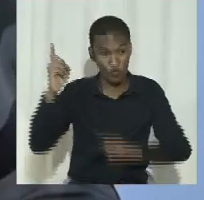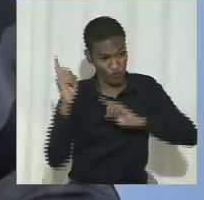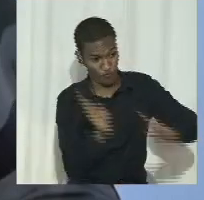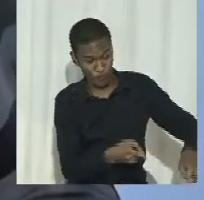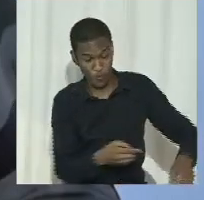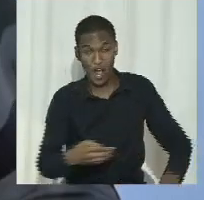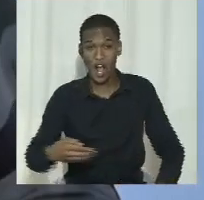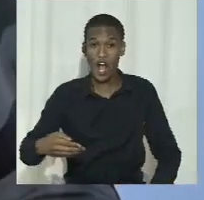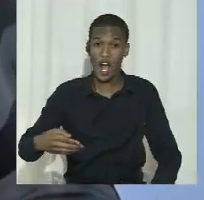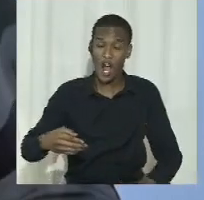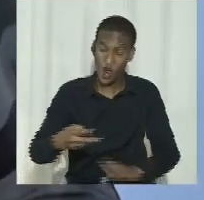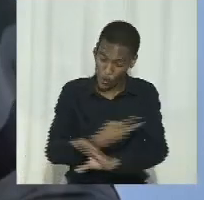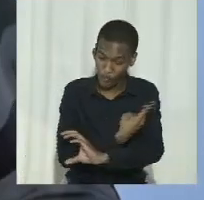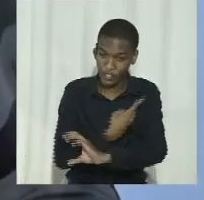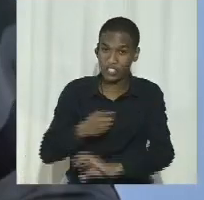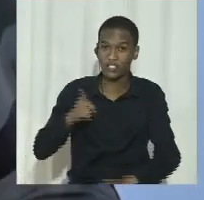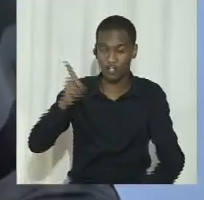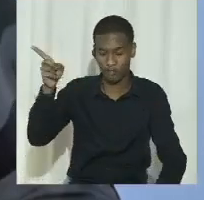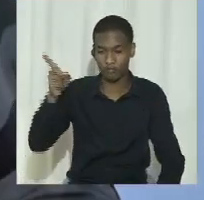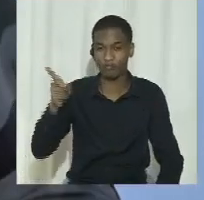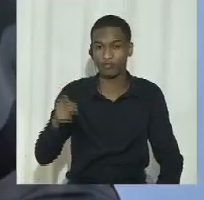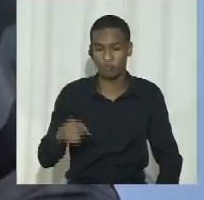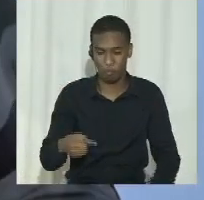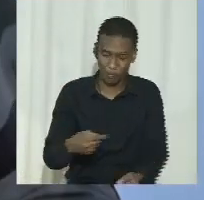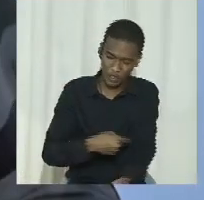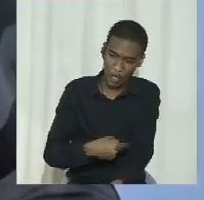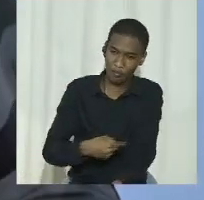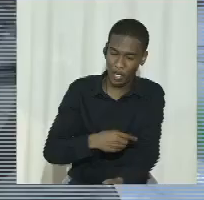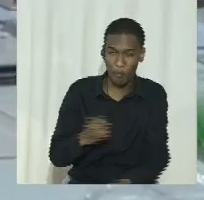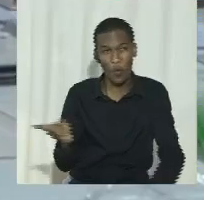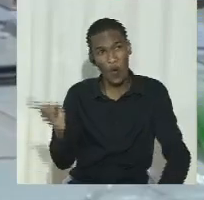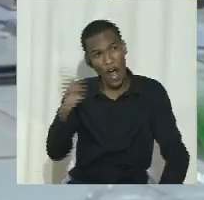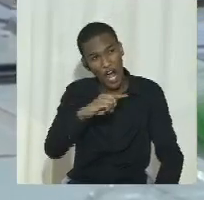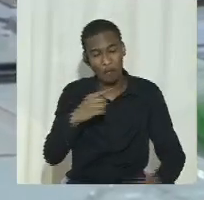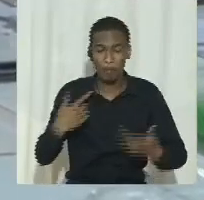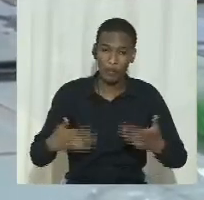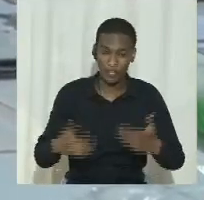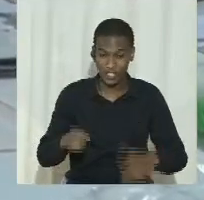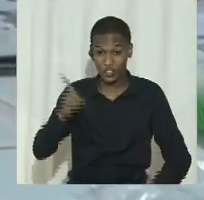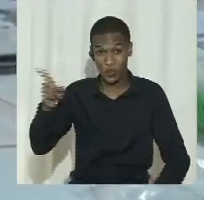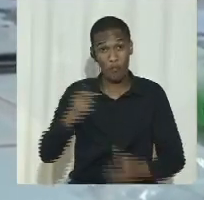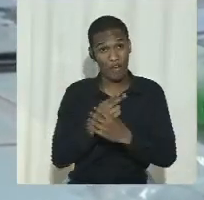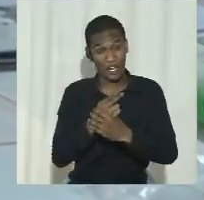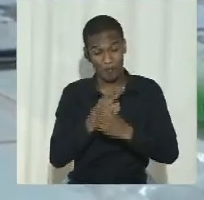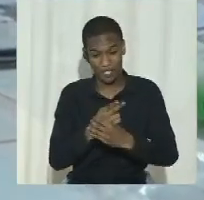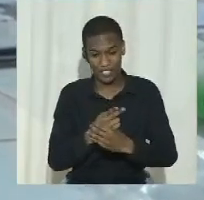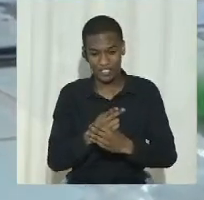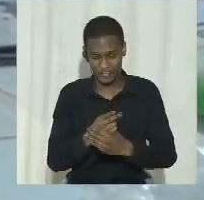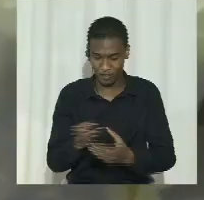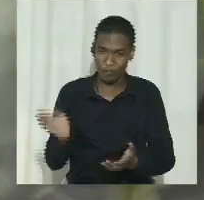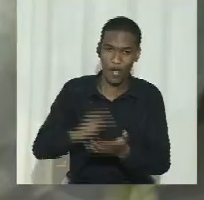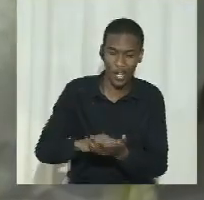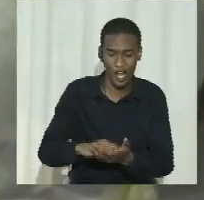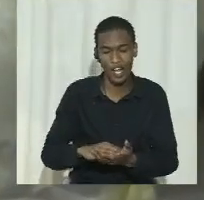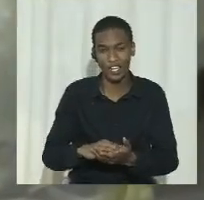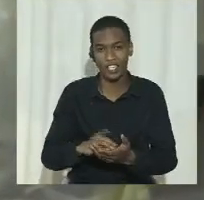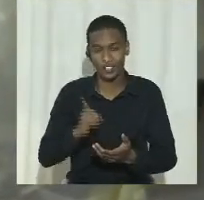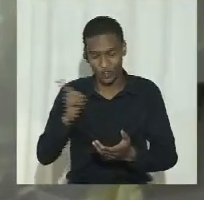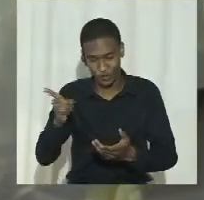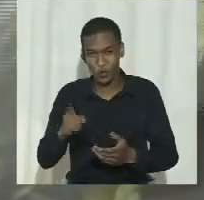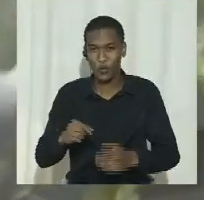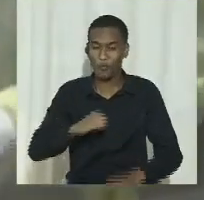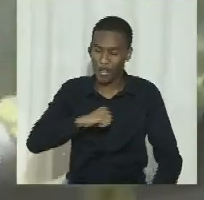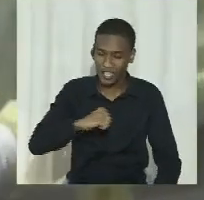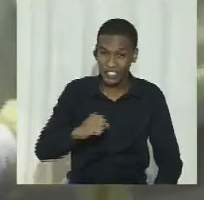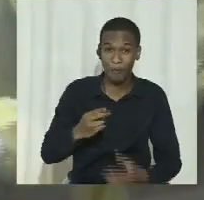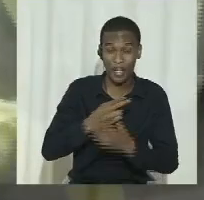izy ary nitsaboana tao anatin'ny andro maromaro. Izy dia miaramila ary mpitsabo manana herim-po nitazona ity